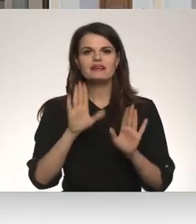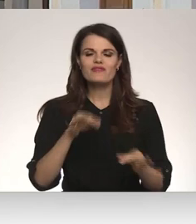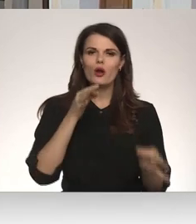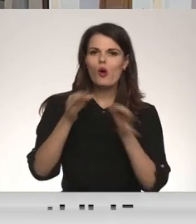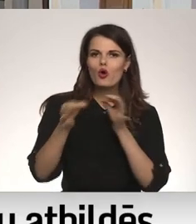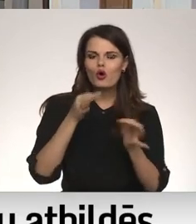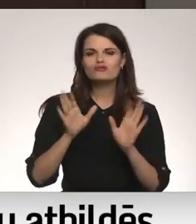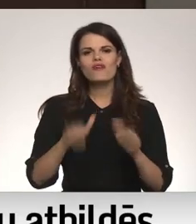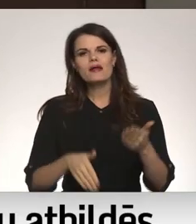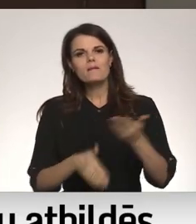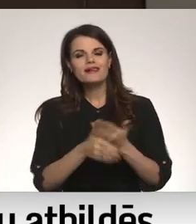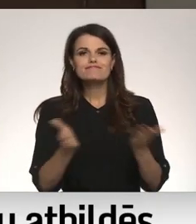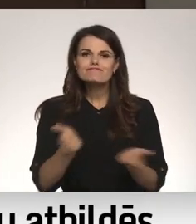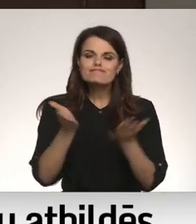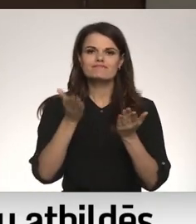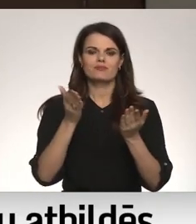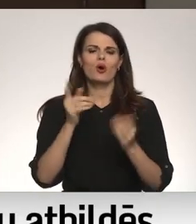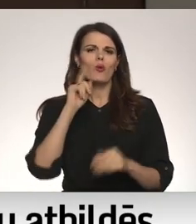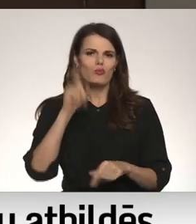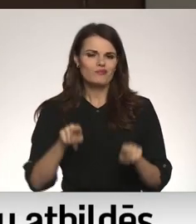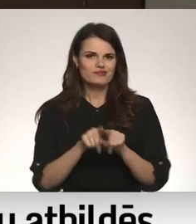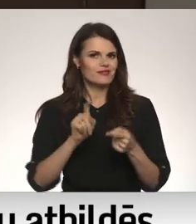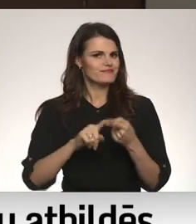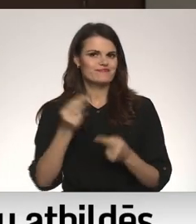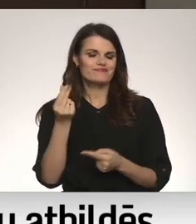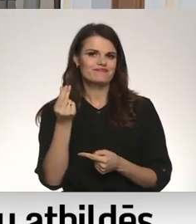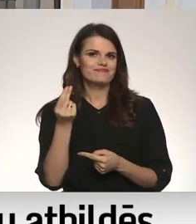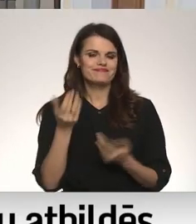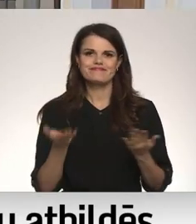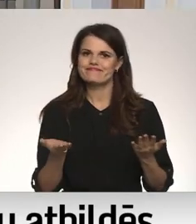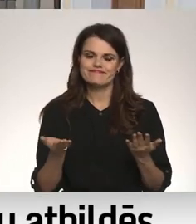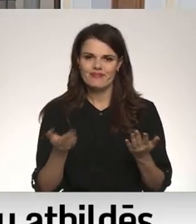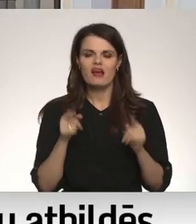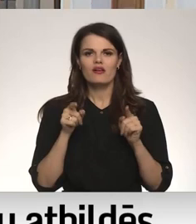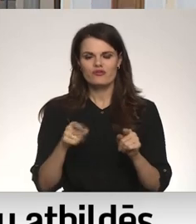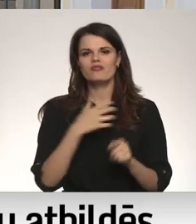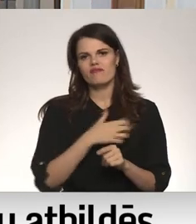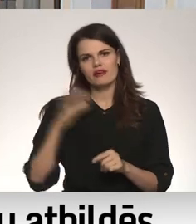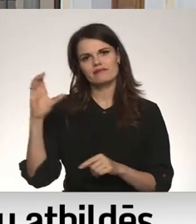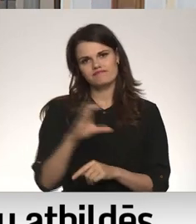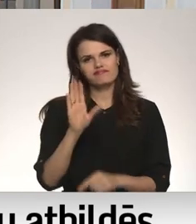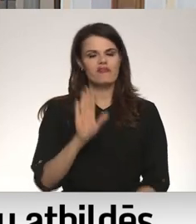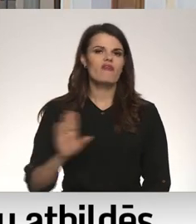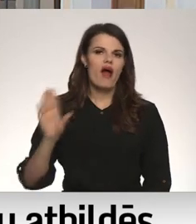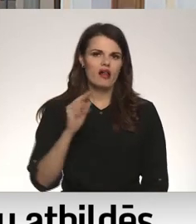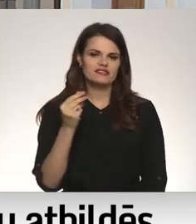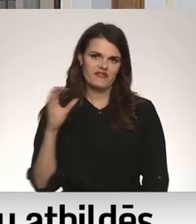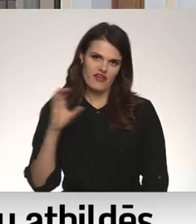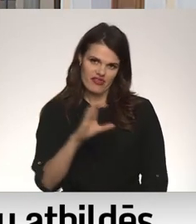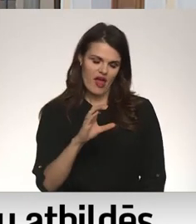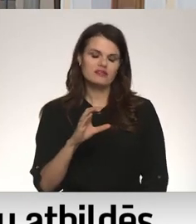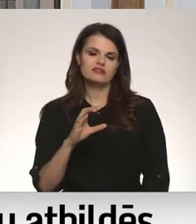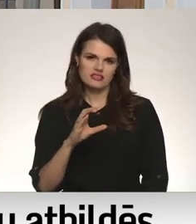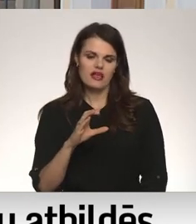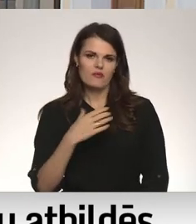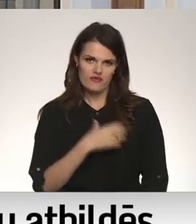varam palīdzēt mudināt. Runa, protams, arī ir par finansējumu, un tam ir jānāk no valsts finansējumam, un